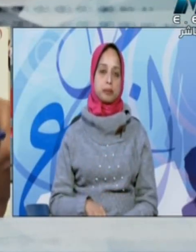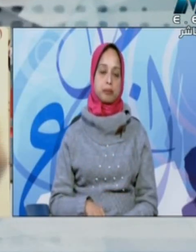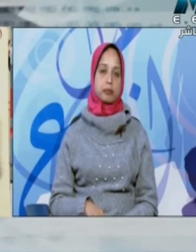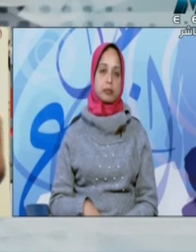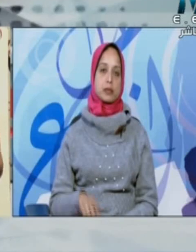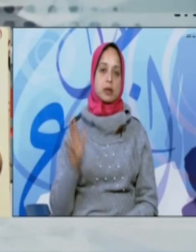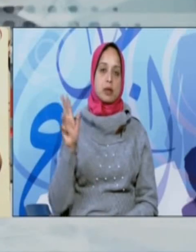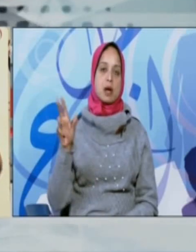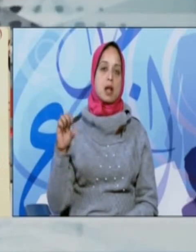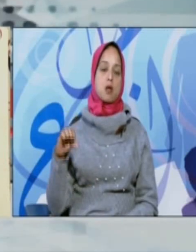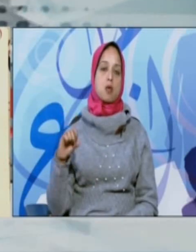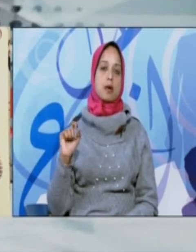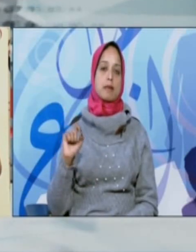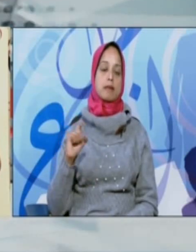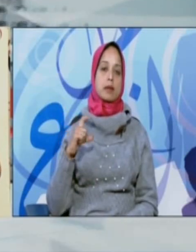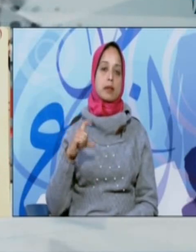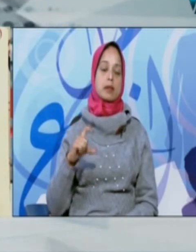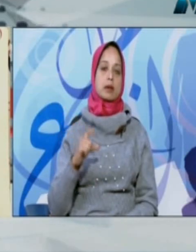الوفد،